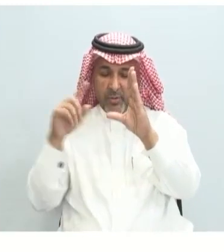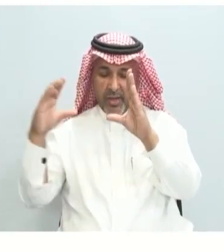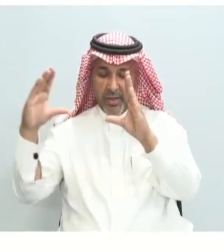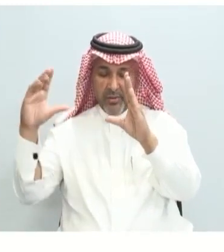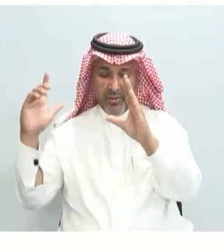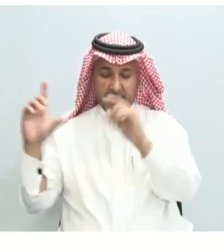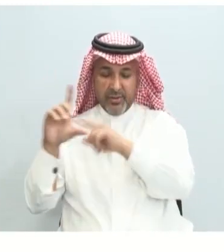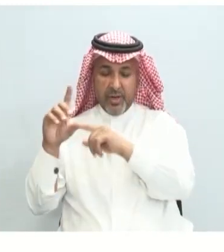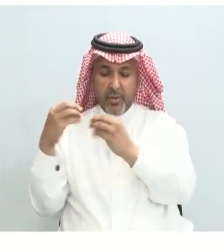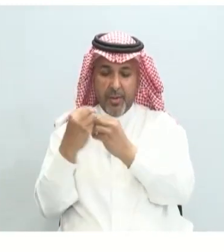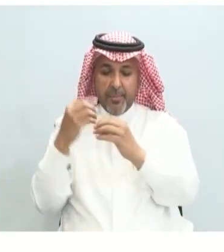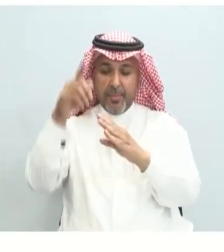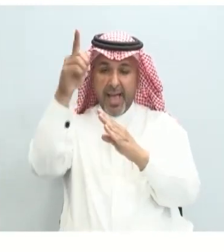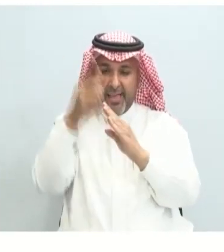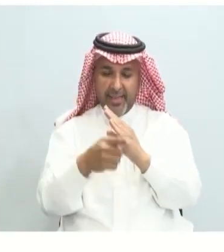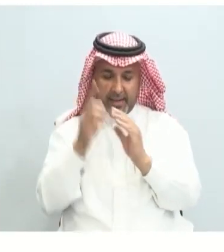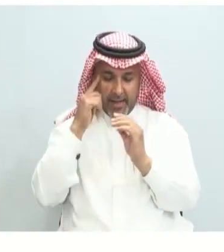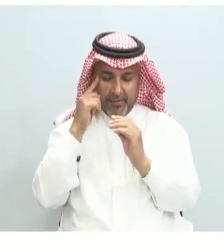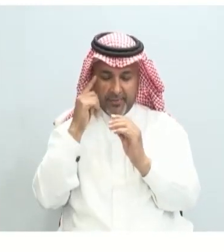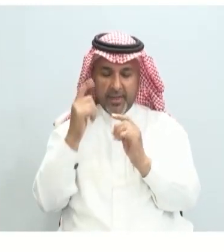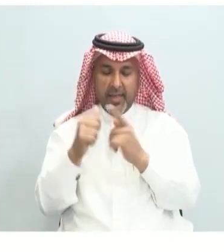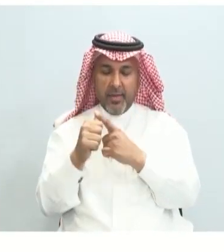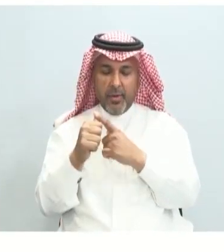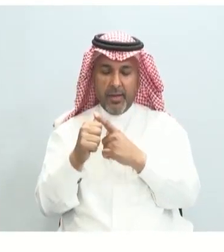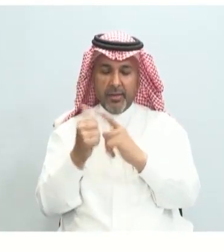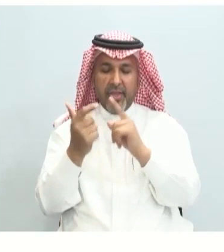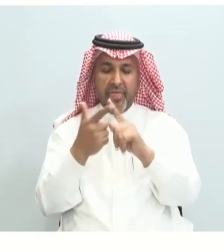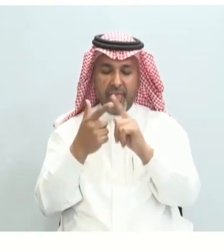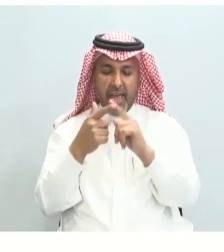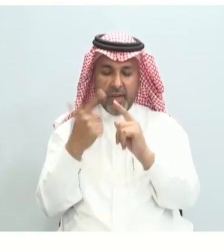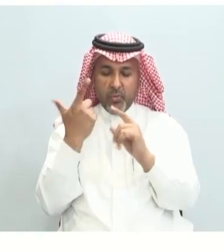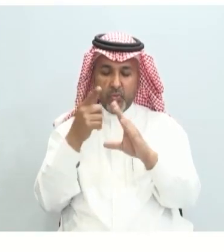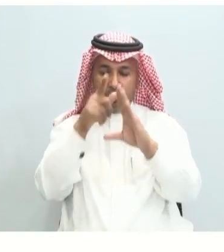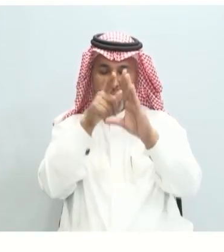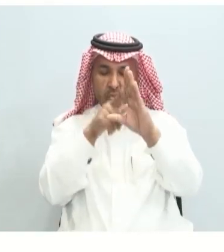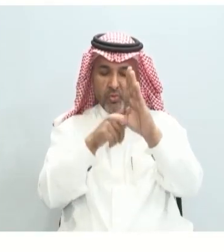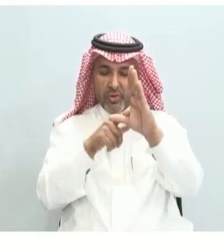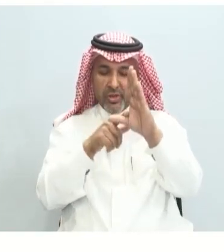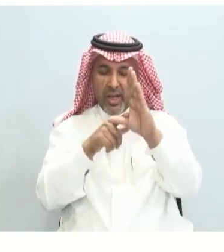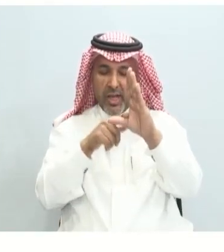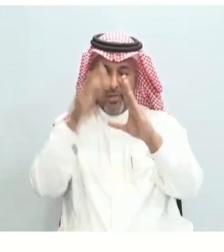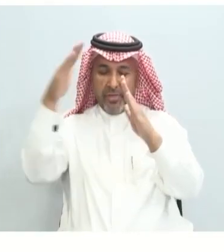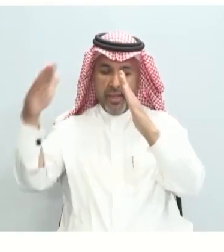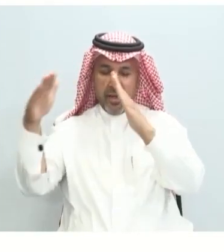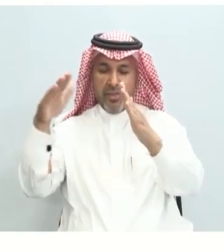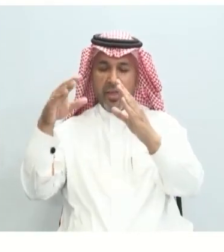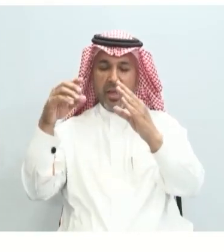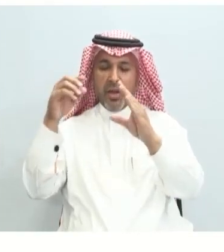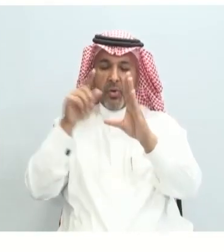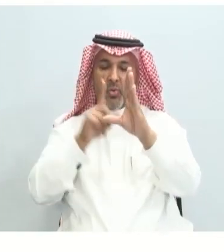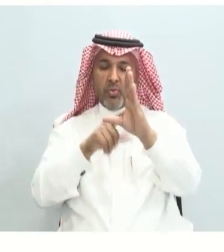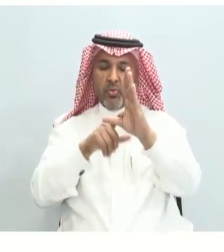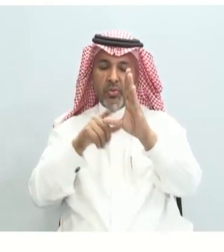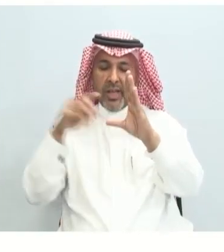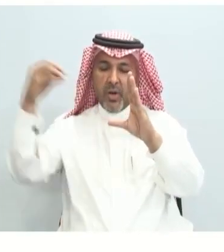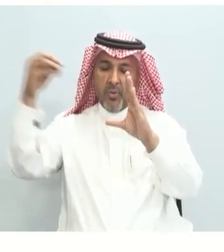ضلعين وقياس الزاويه المقابله لاحدهما فهنا نستخدم قانون الجيوب وهنا قد يكون المساله ليس لها حل او لها حل